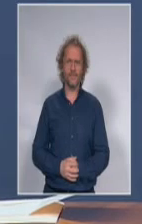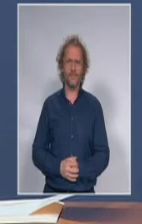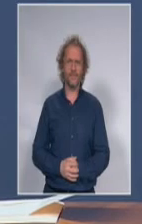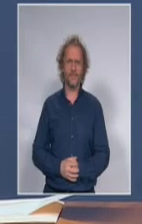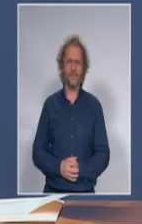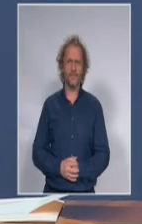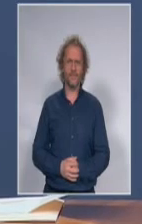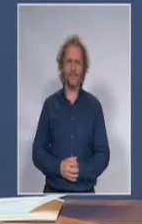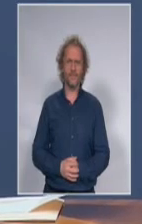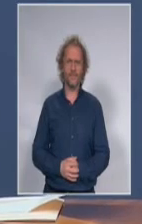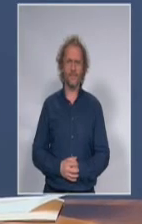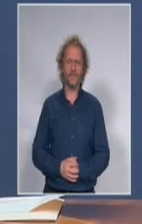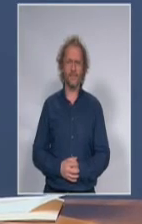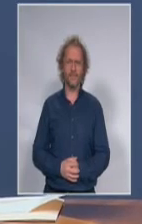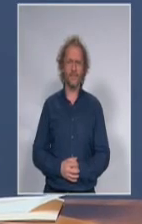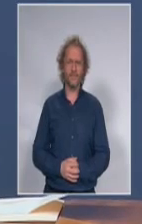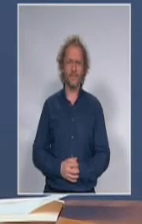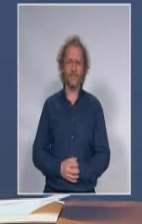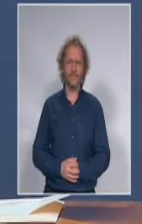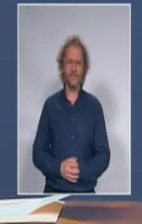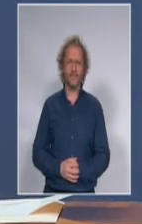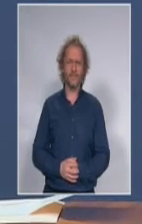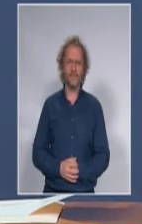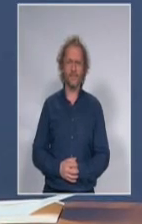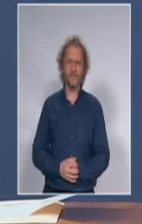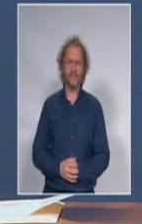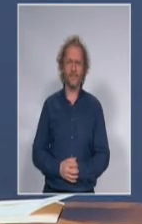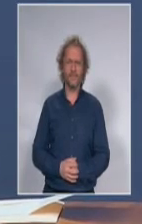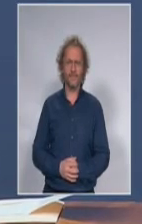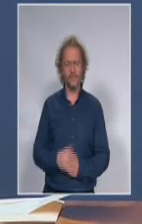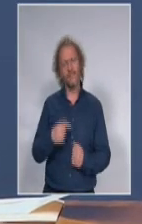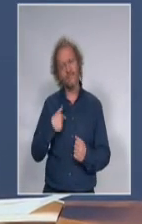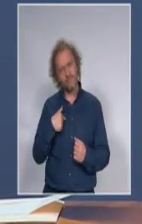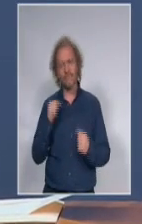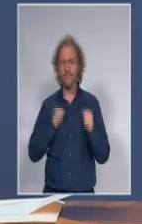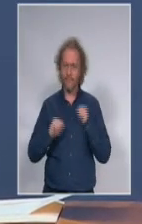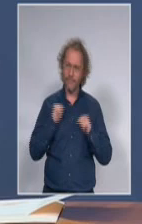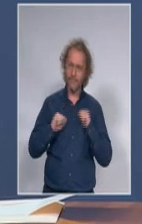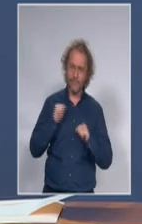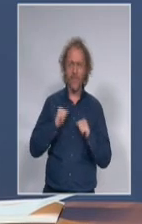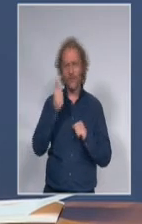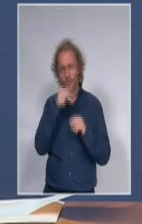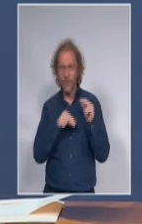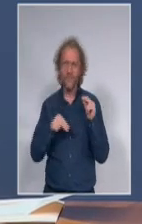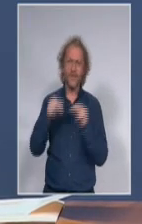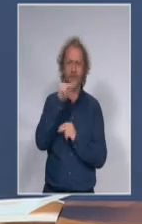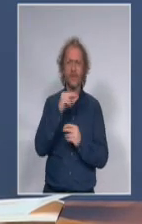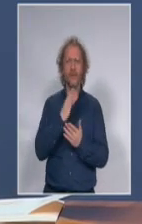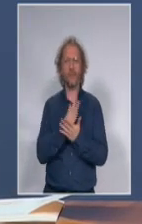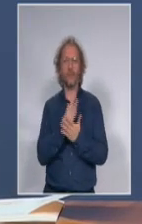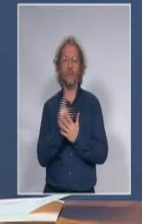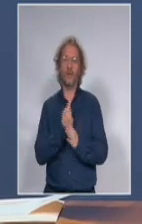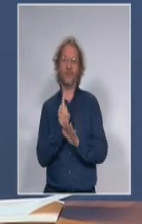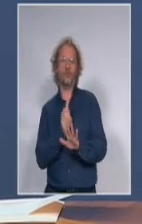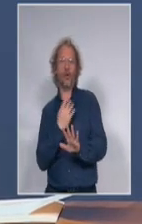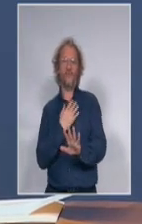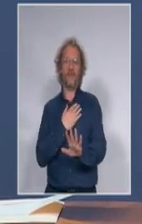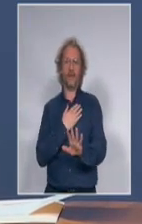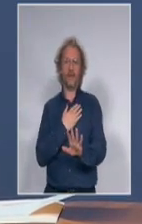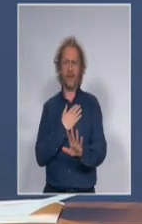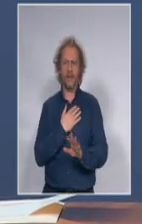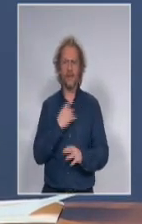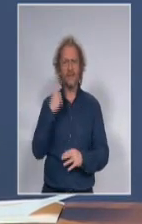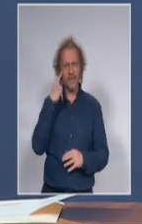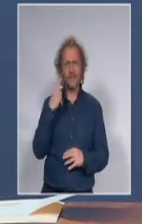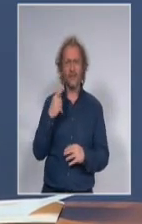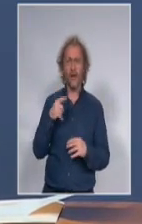gledat ćemo da što više provedemo izolacije, jer da znate, u ova dva dana što smo sačuvali